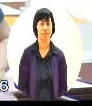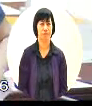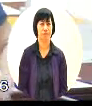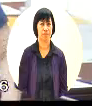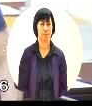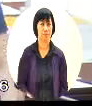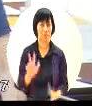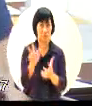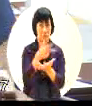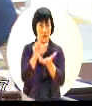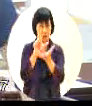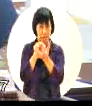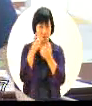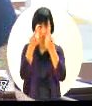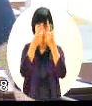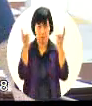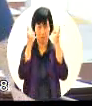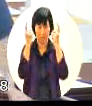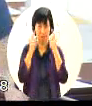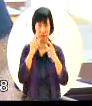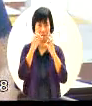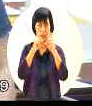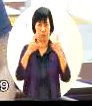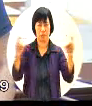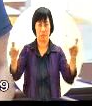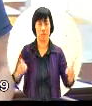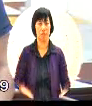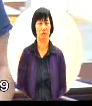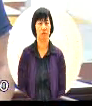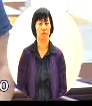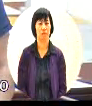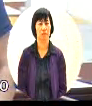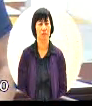现在的大学城吼，已经